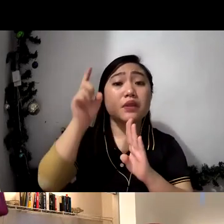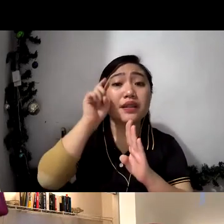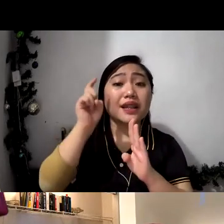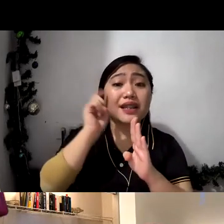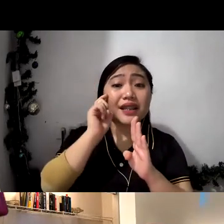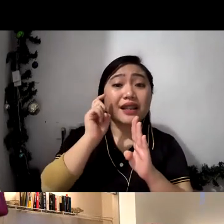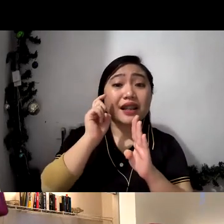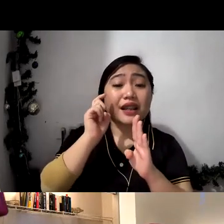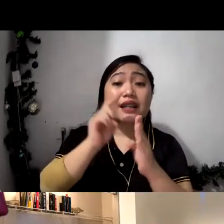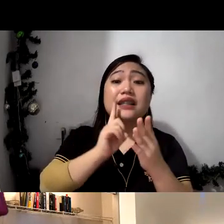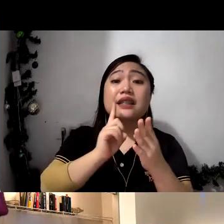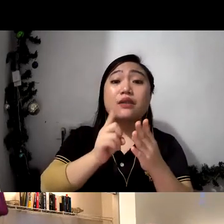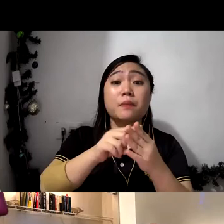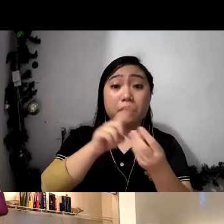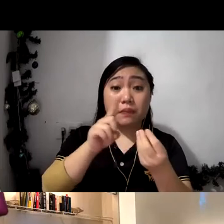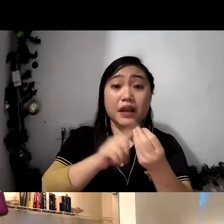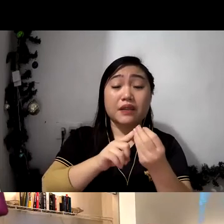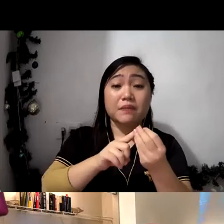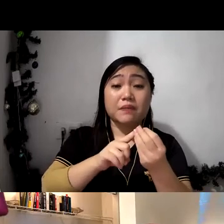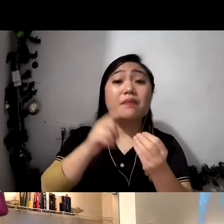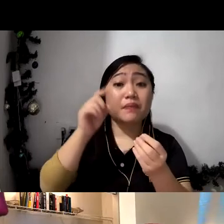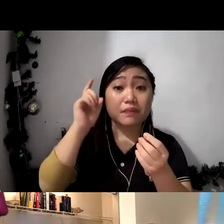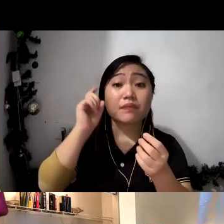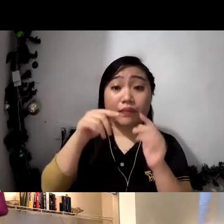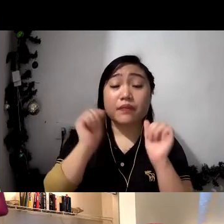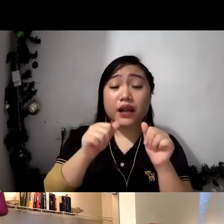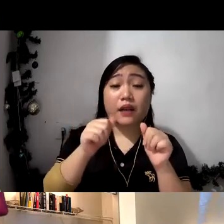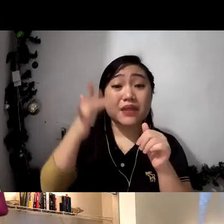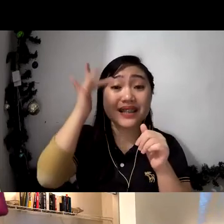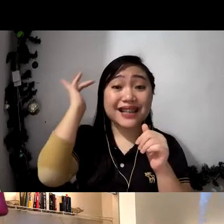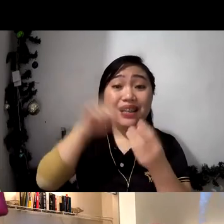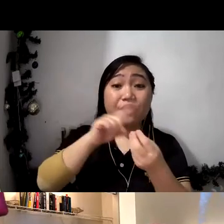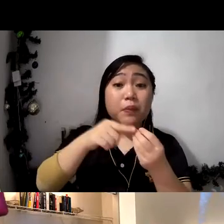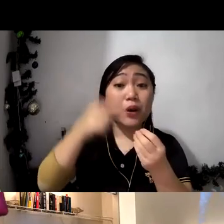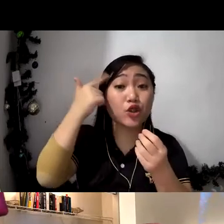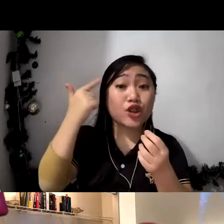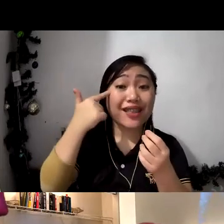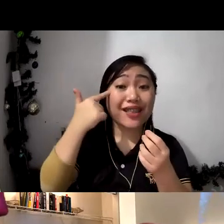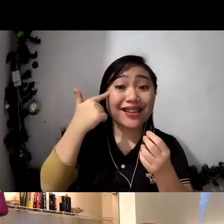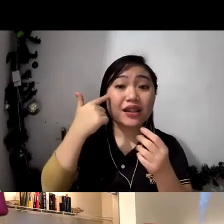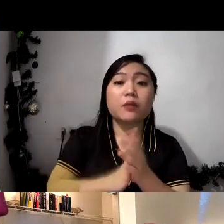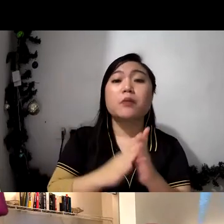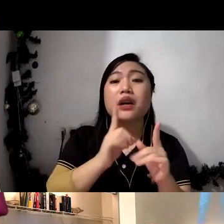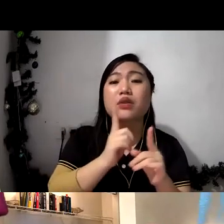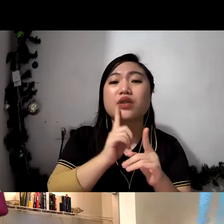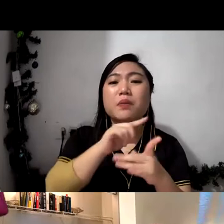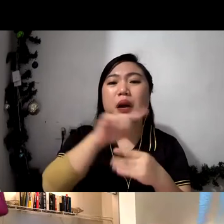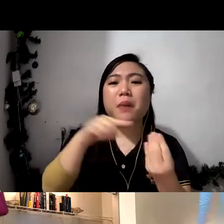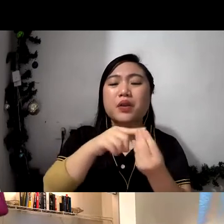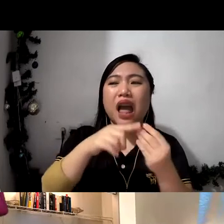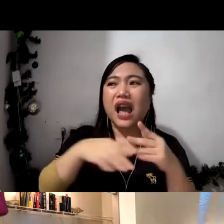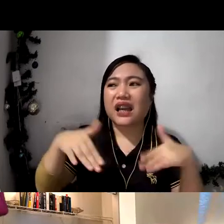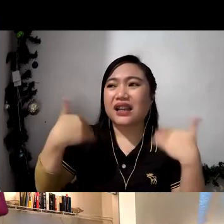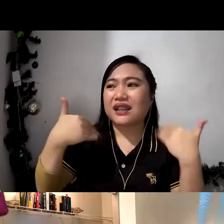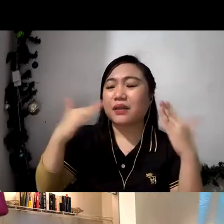tinitignan nating societal taboos natin, especially when we try to educate young children, no? Young children